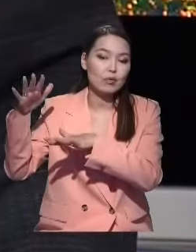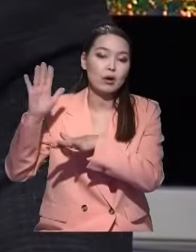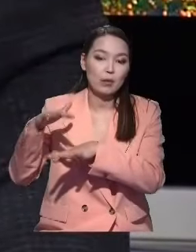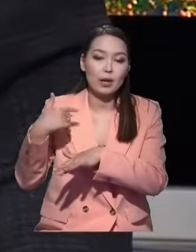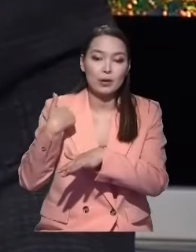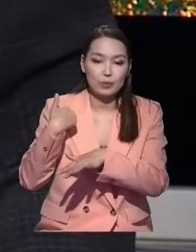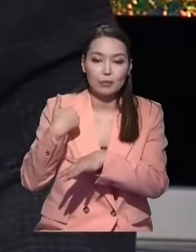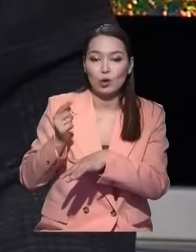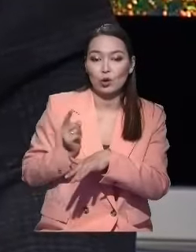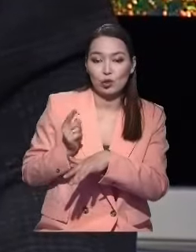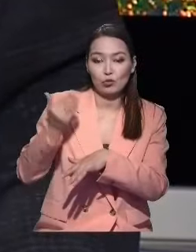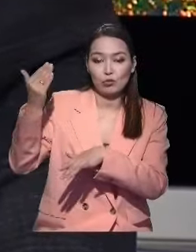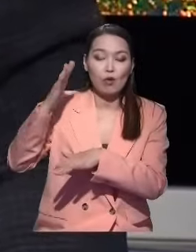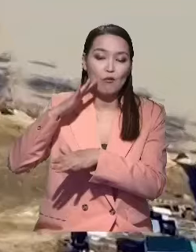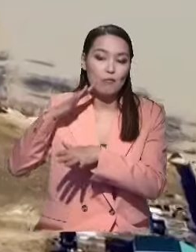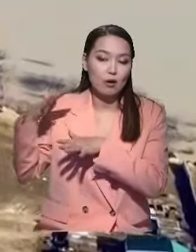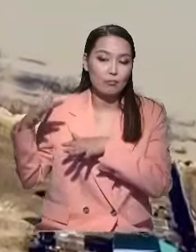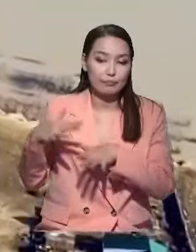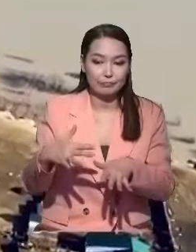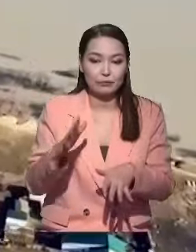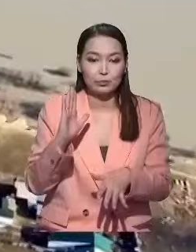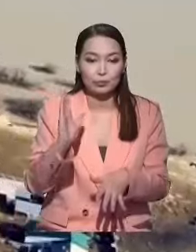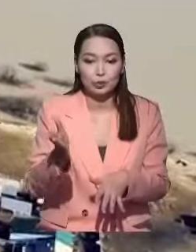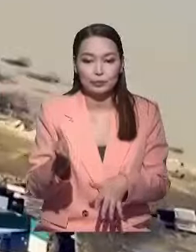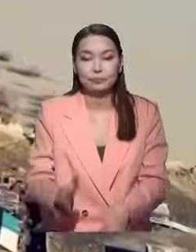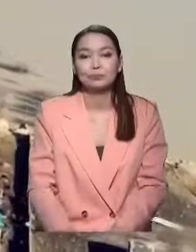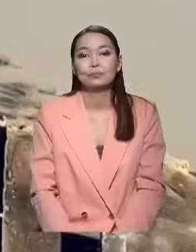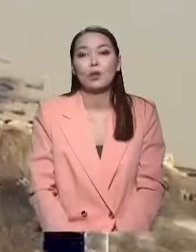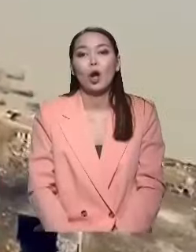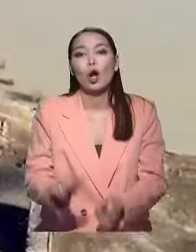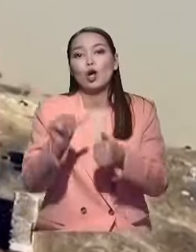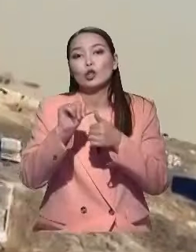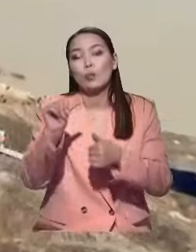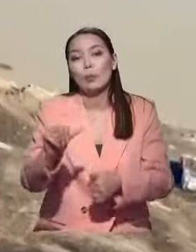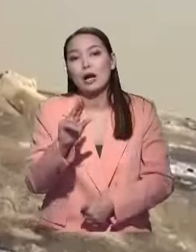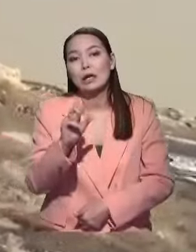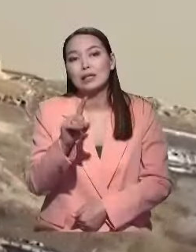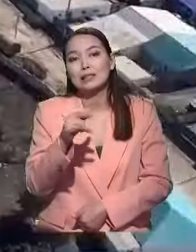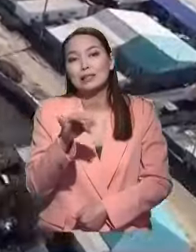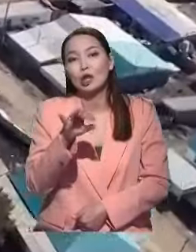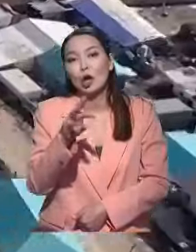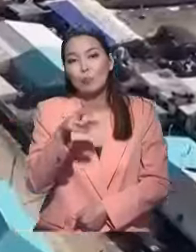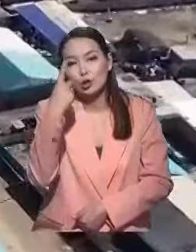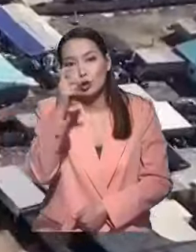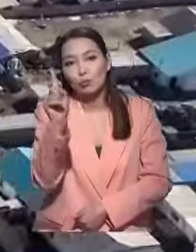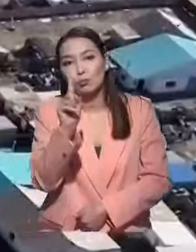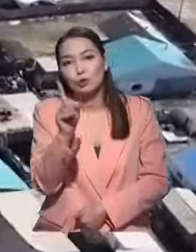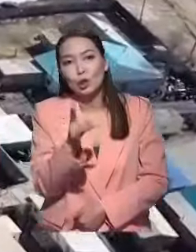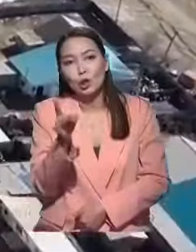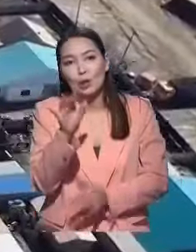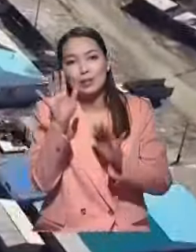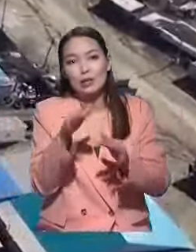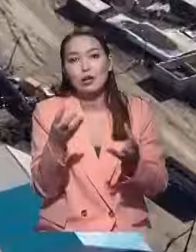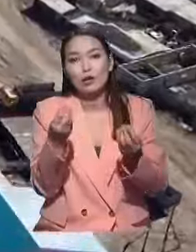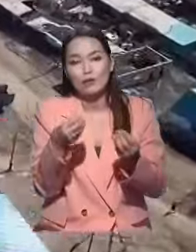соответственно, ожидаем ее в Казахстане, эту воду сейчас. Кроме того, в Казгидромет сообщили, в ряде регионов снегом все еще покрыты горы, и